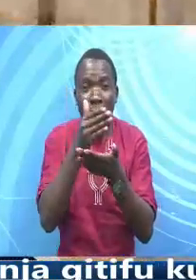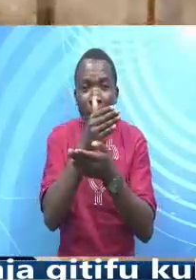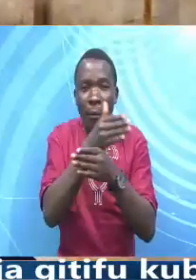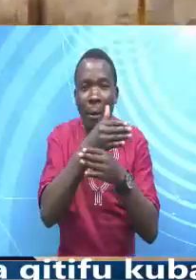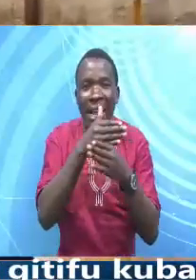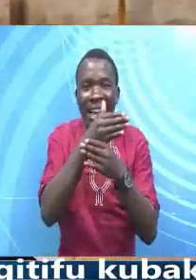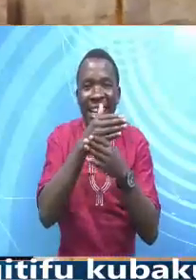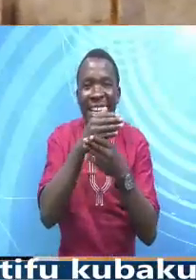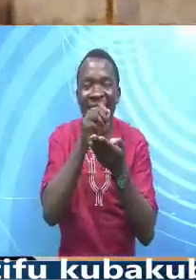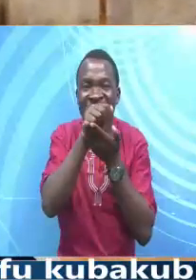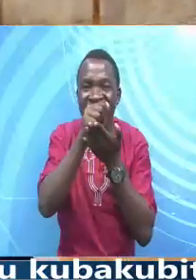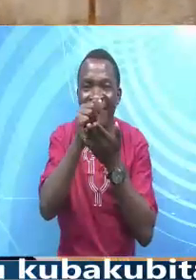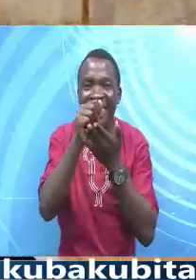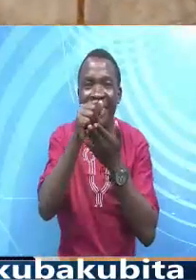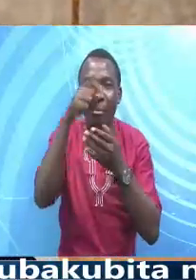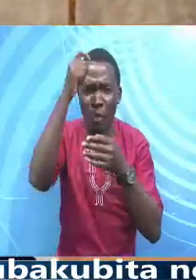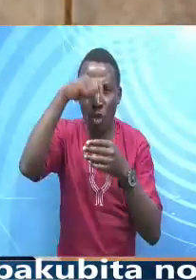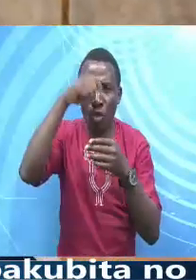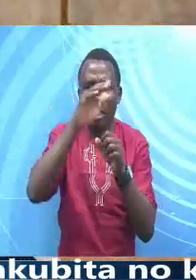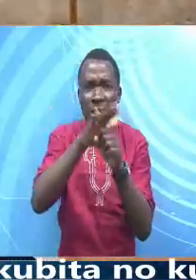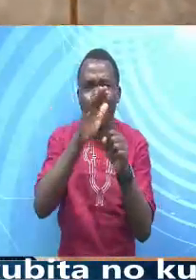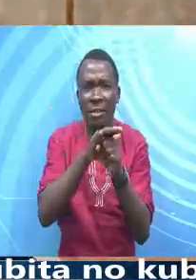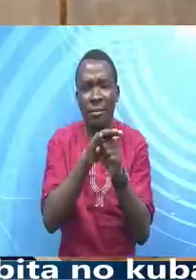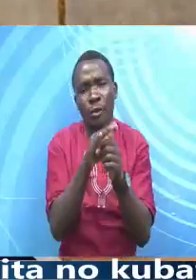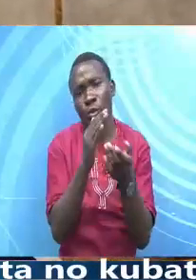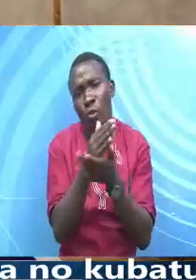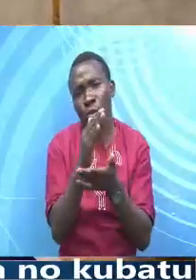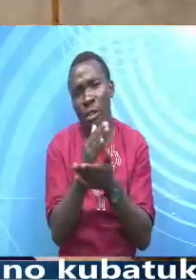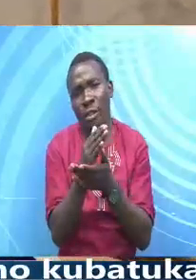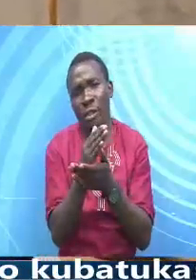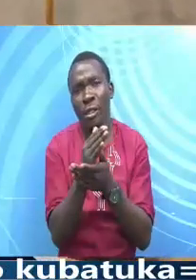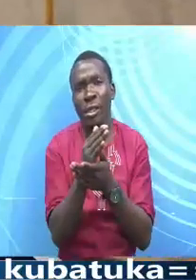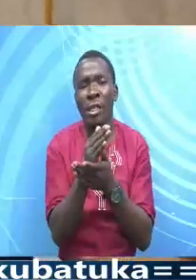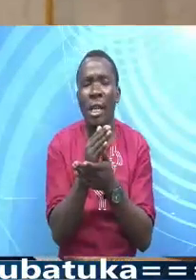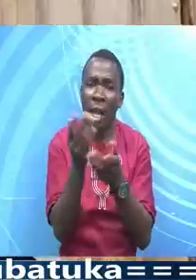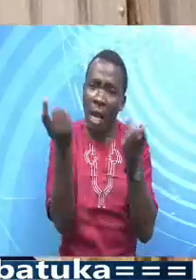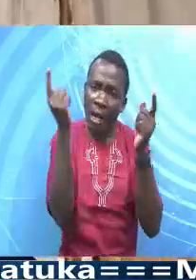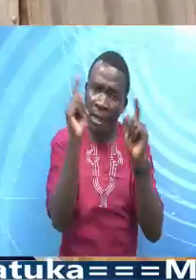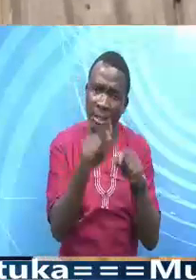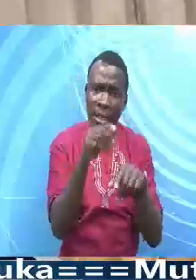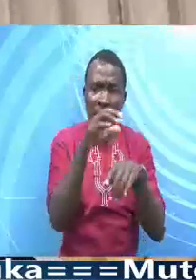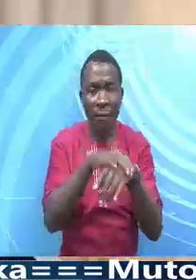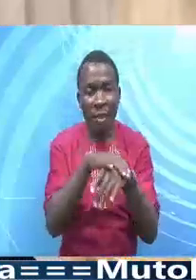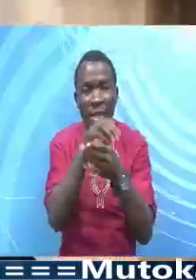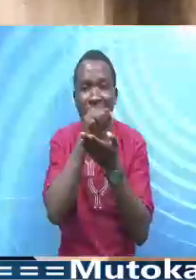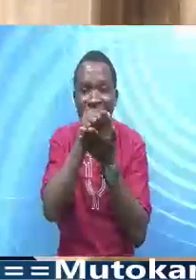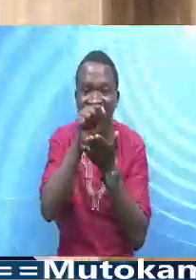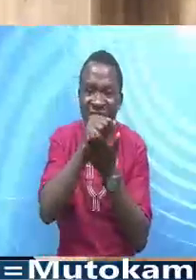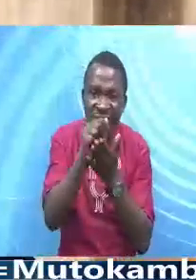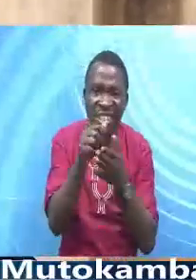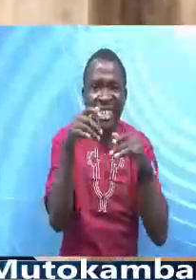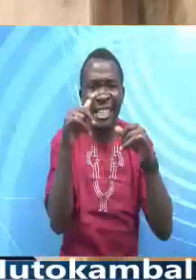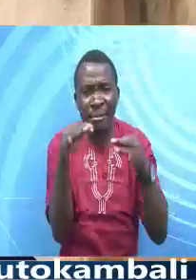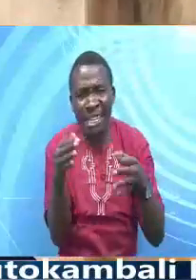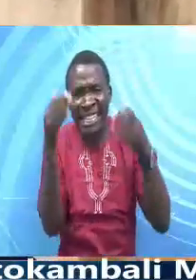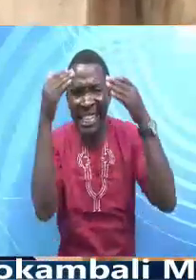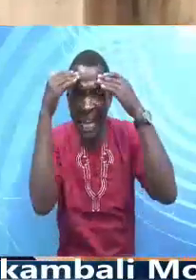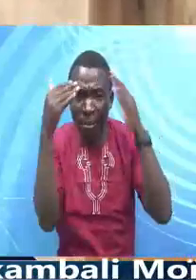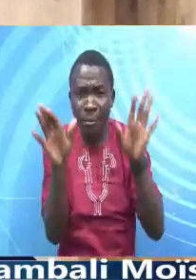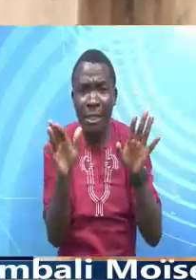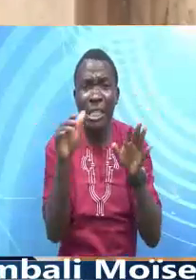mu masaha sita z'ijoro cyangwa saa tanu kumva ibiri guhirita ibyo bigurube. Niba ari ingurube niba ari ibiki?